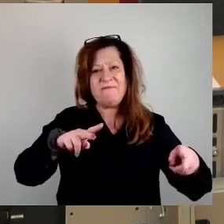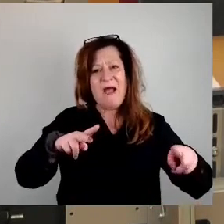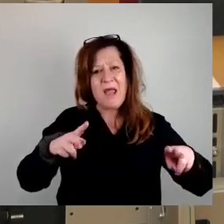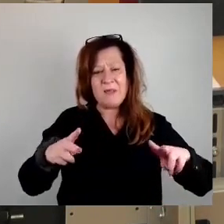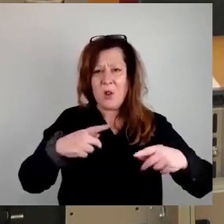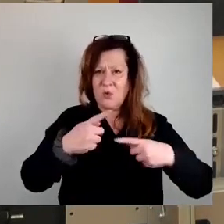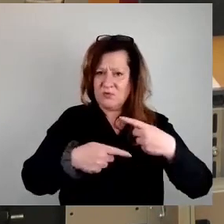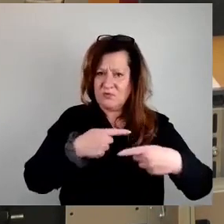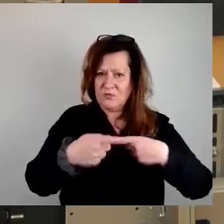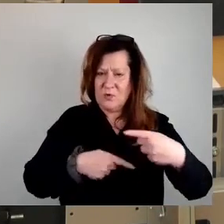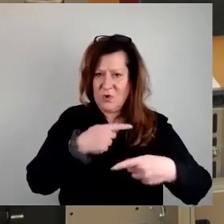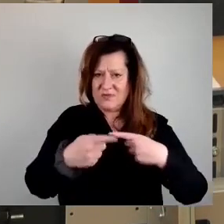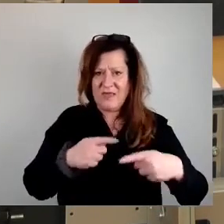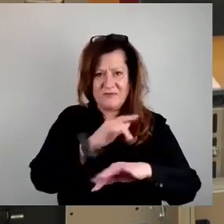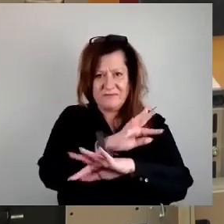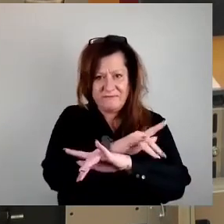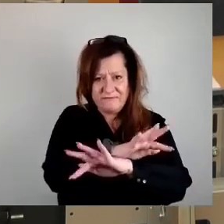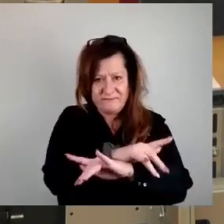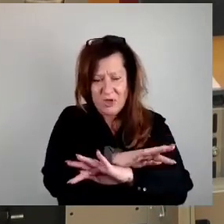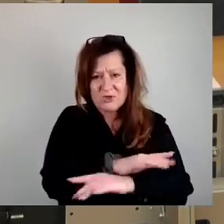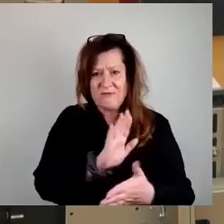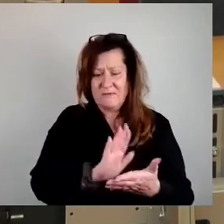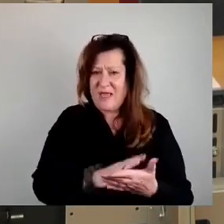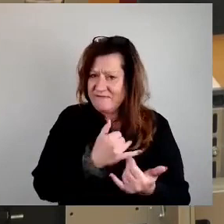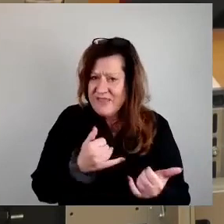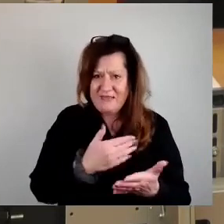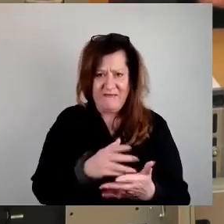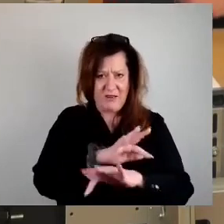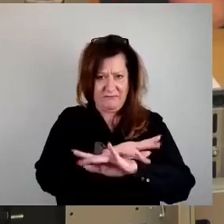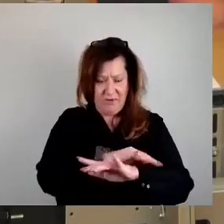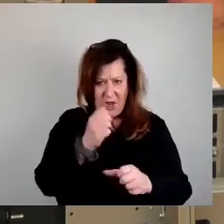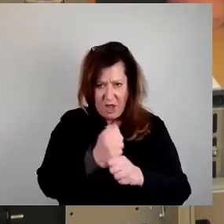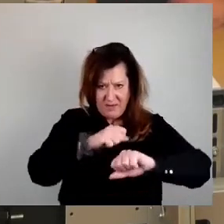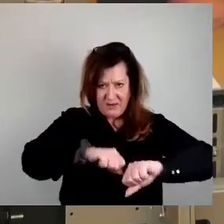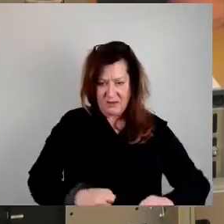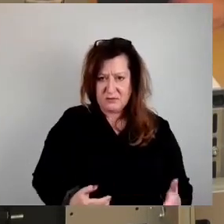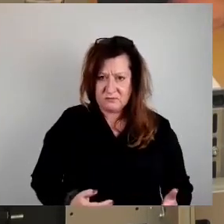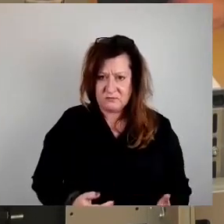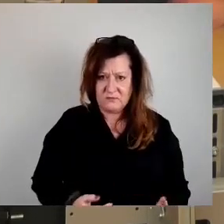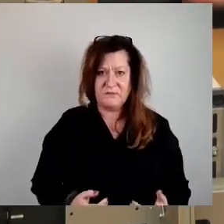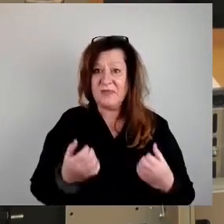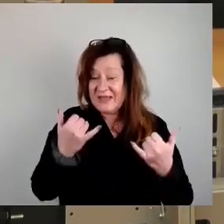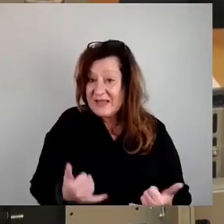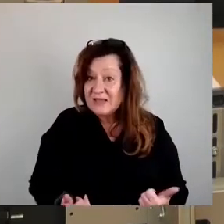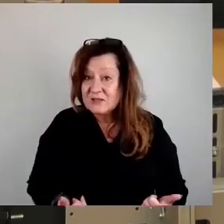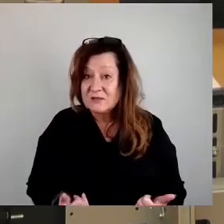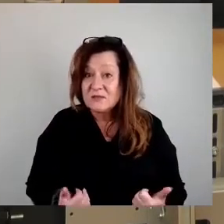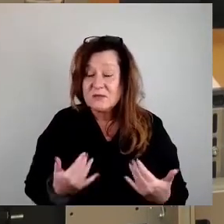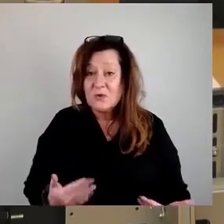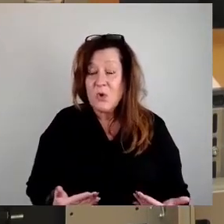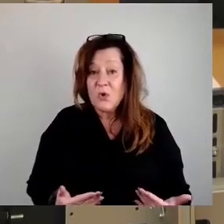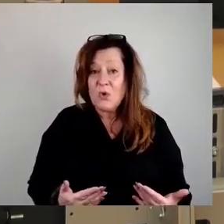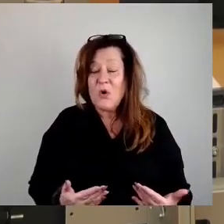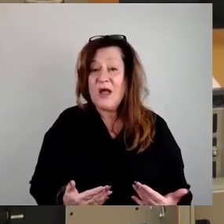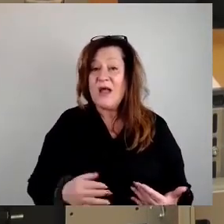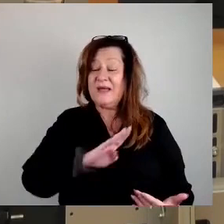sie wirtschaftlich? Wie kann sie weiter wirtschaftlich arbeiten? Und es ist ja jetzt so, dass heute verkauft die